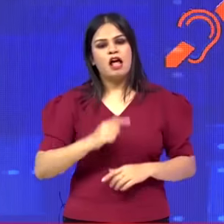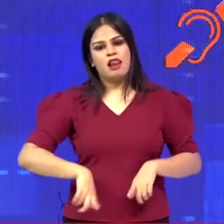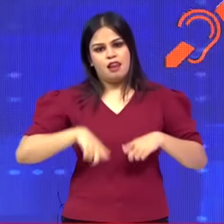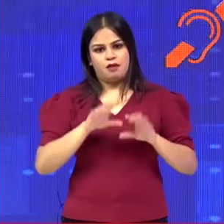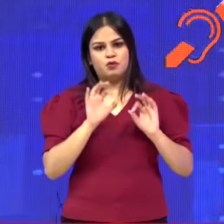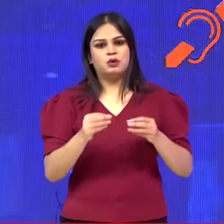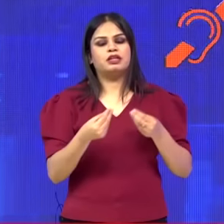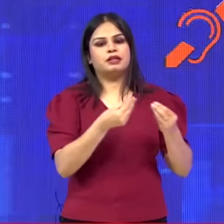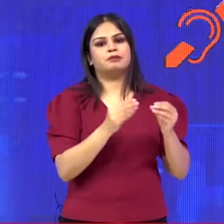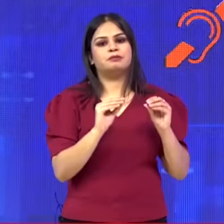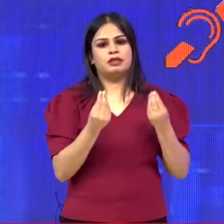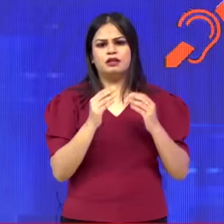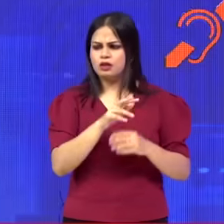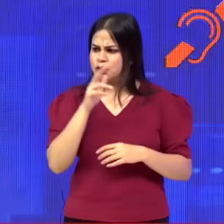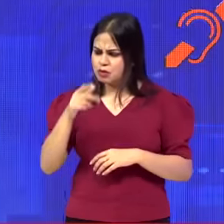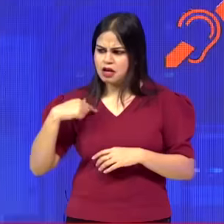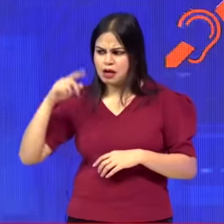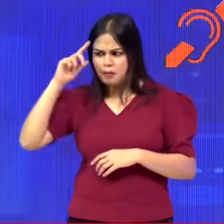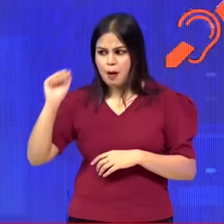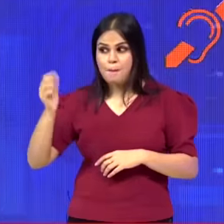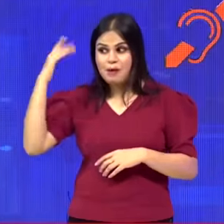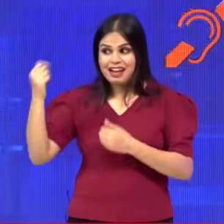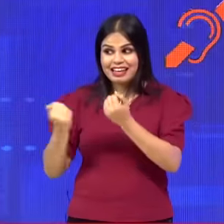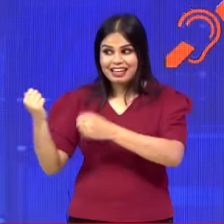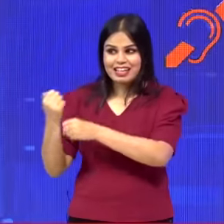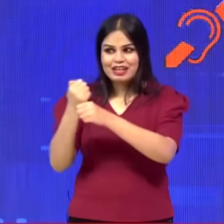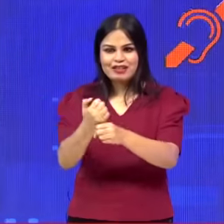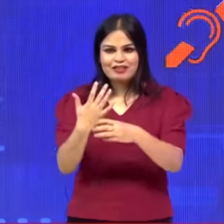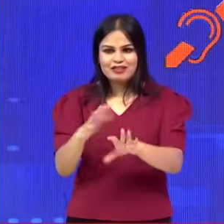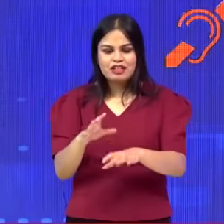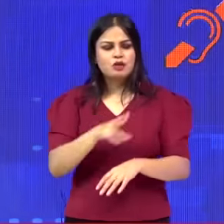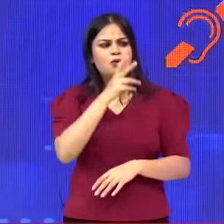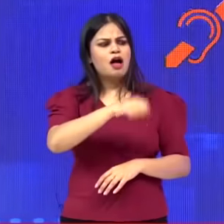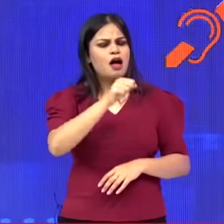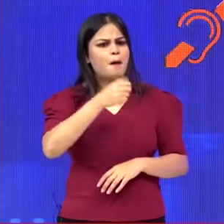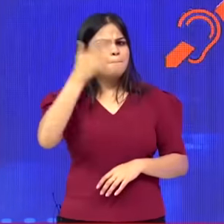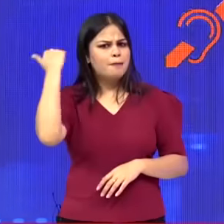है कि जब आपने उन्हें कार दी थी। मैंने दिल तुझको दिया एक फिल्म थी